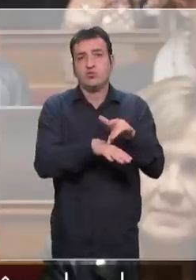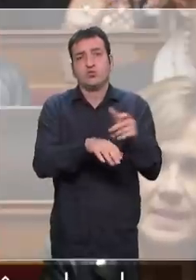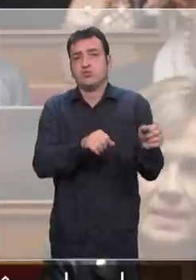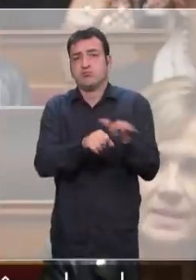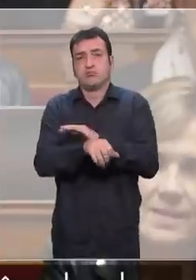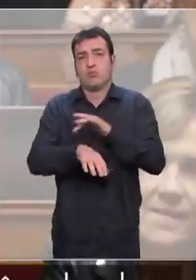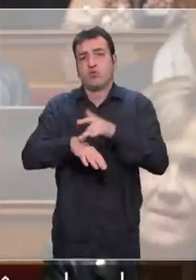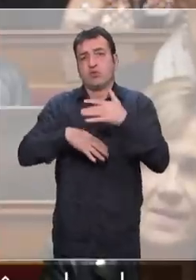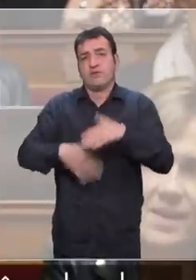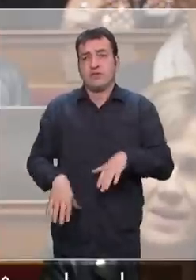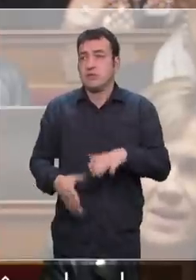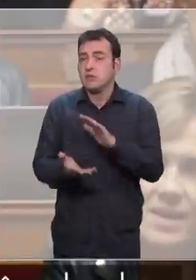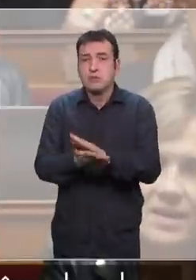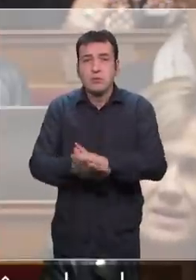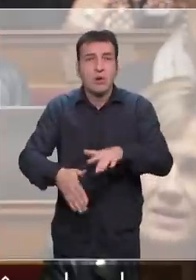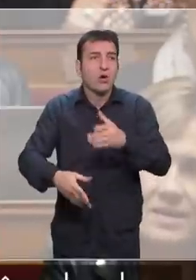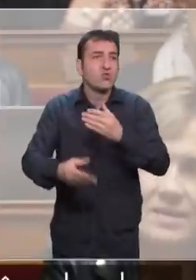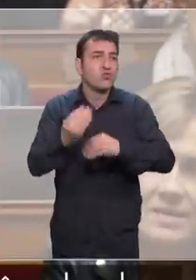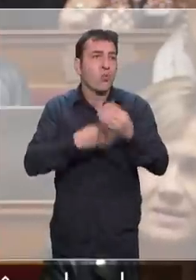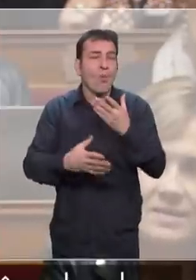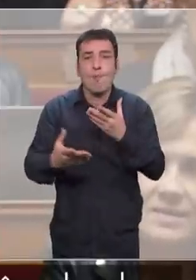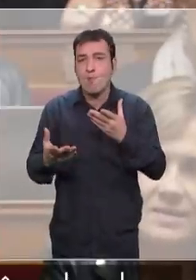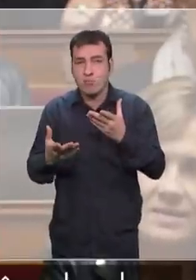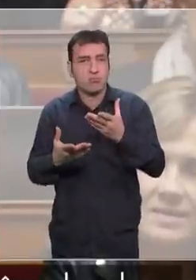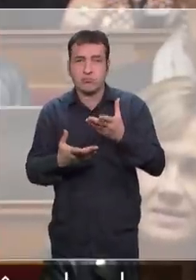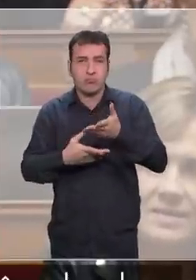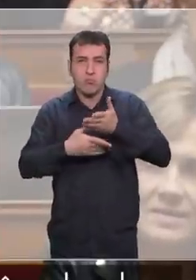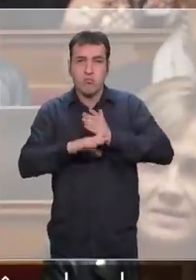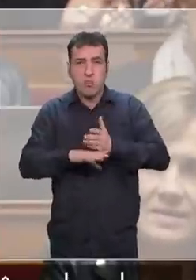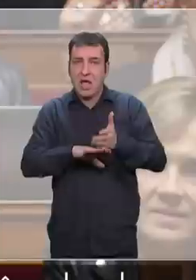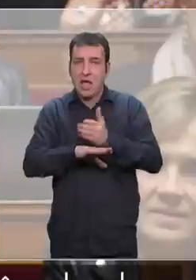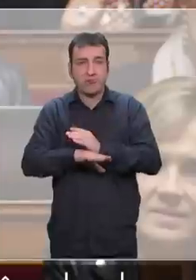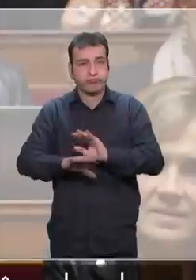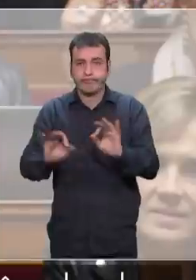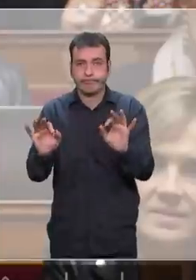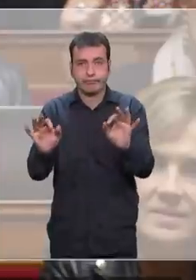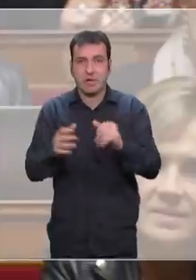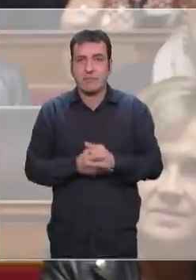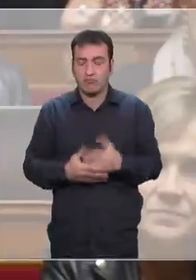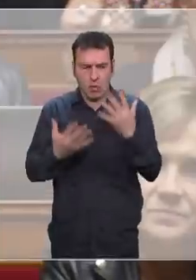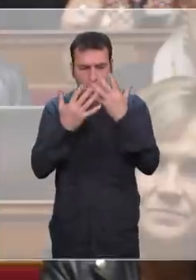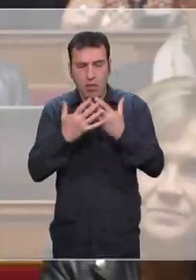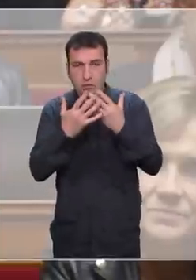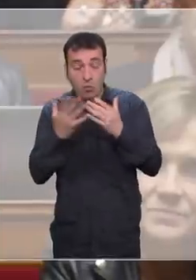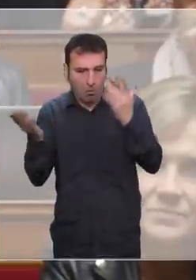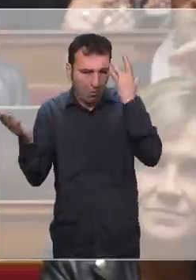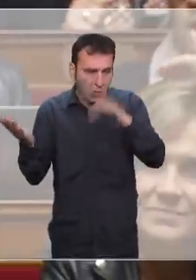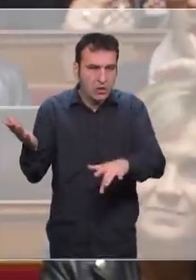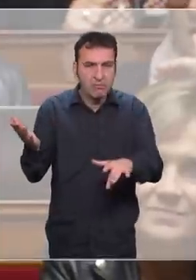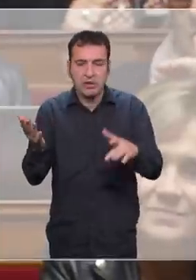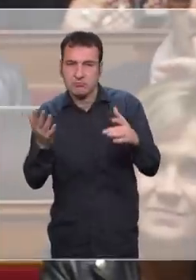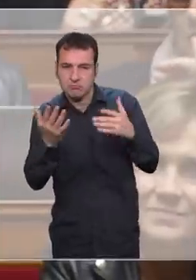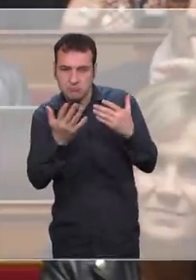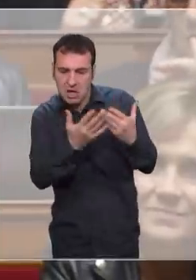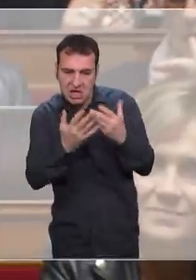sans différation d'âge ou de prédisposition aggravante. Il s'agit de troubles mal connus et peu étudiés. De